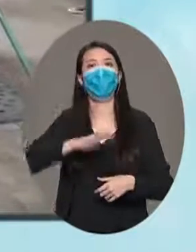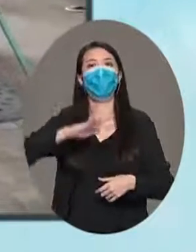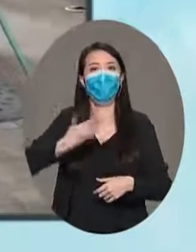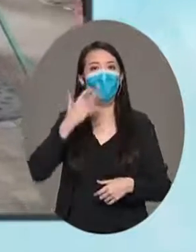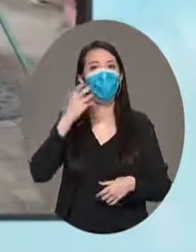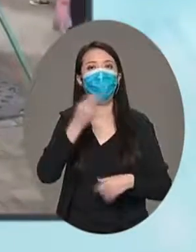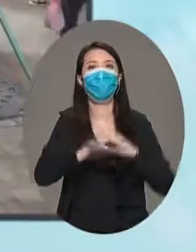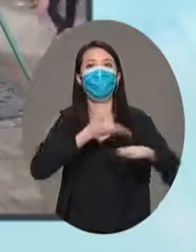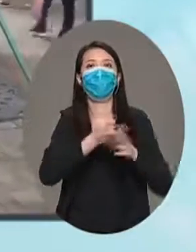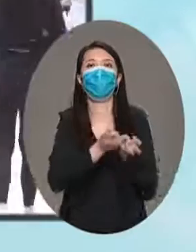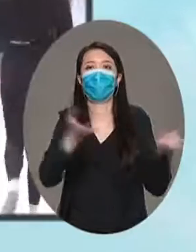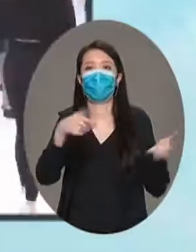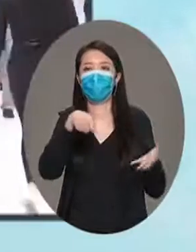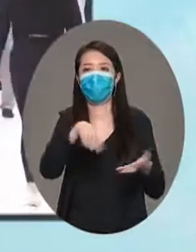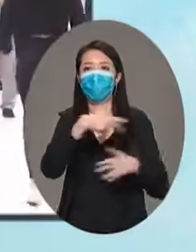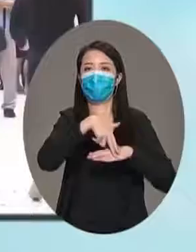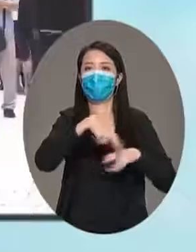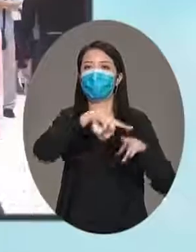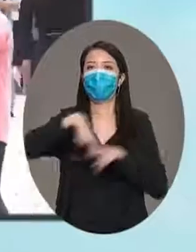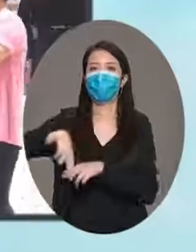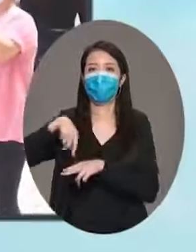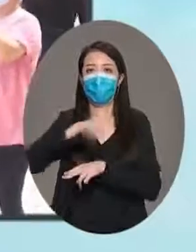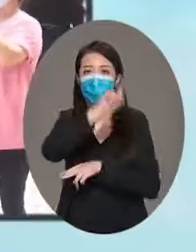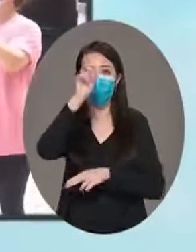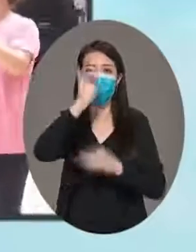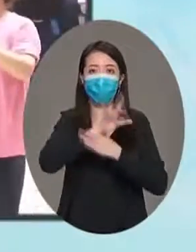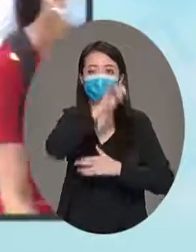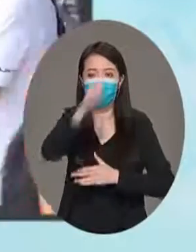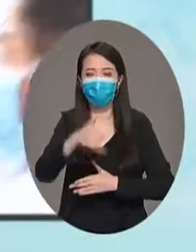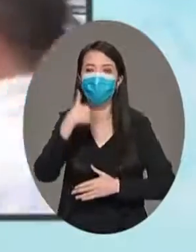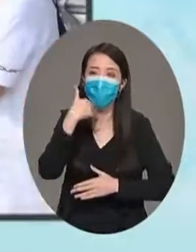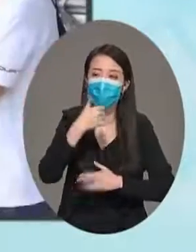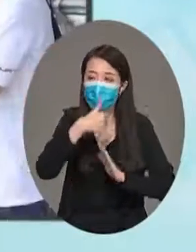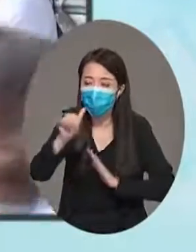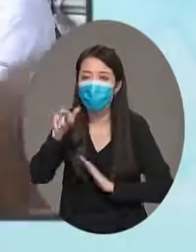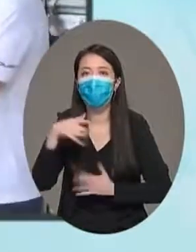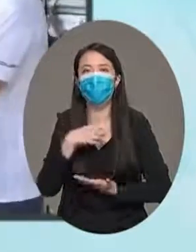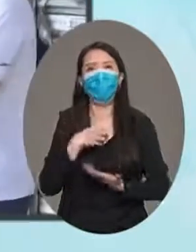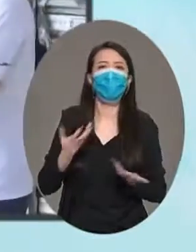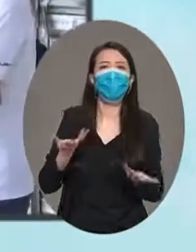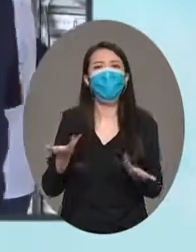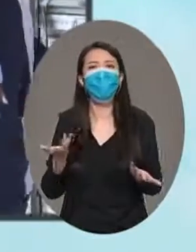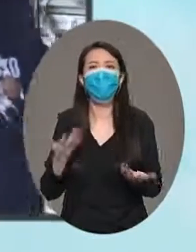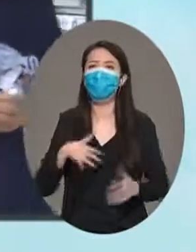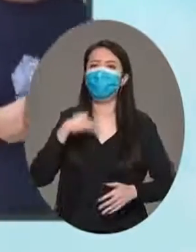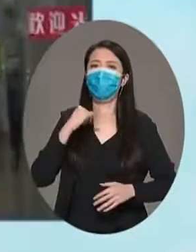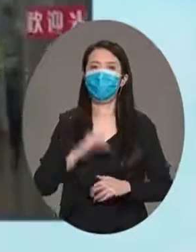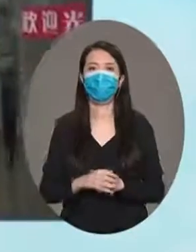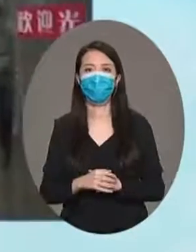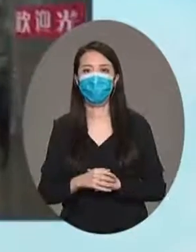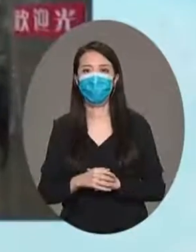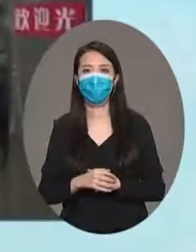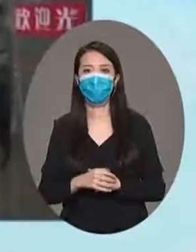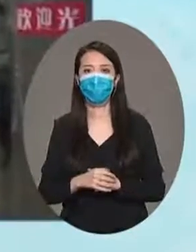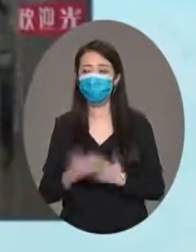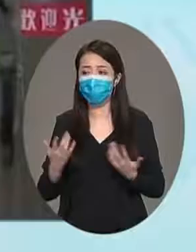再出現個案而要暫緩，有提早去到關閘口岸等過關的人感到既無奈又不滿。 在鏡